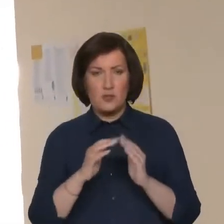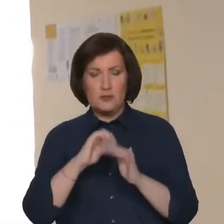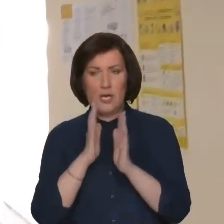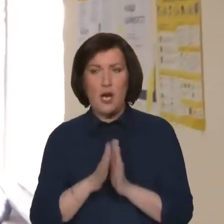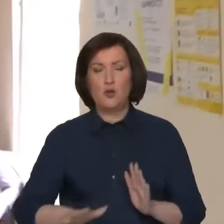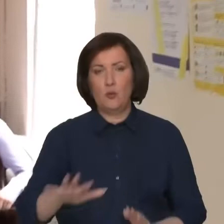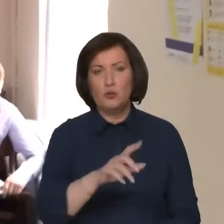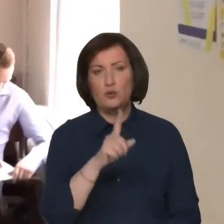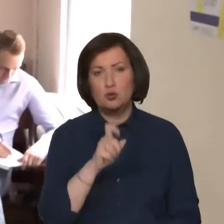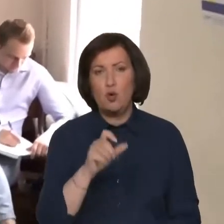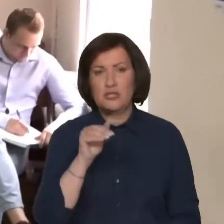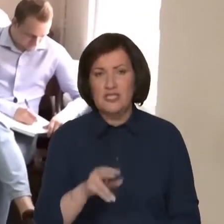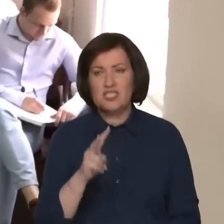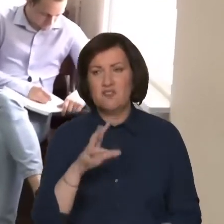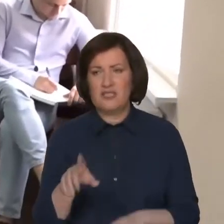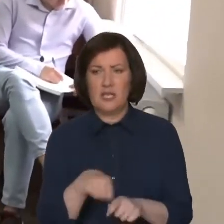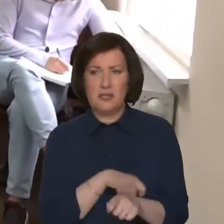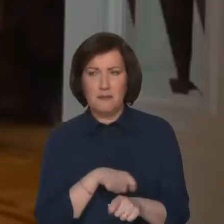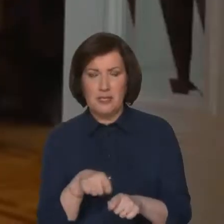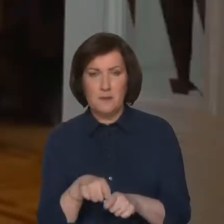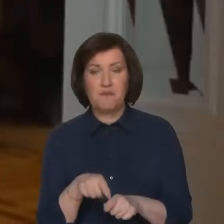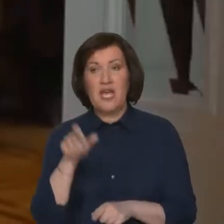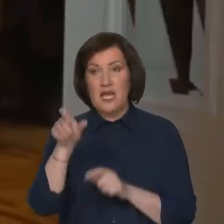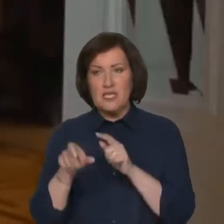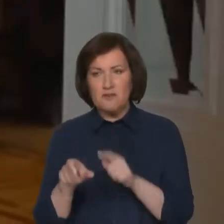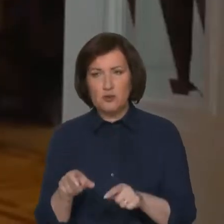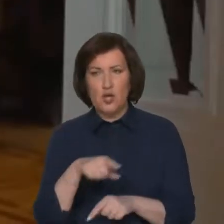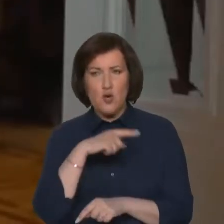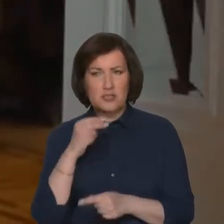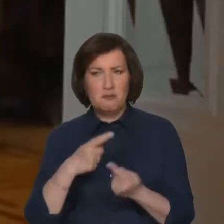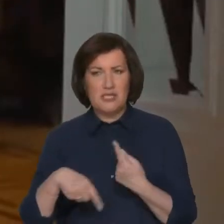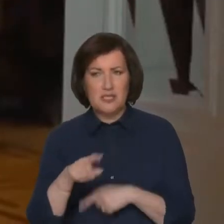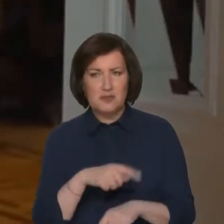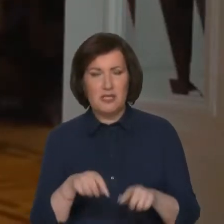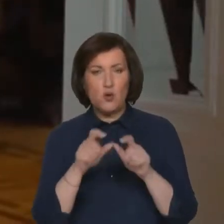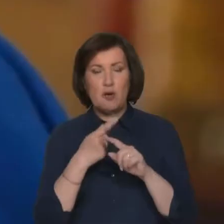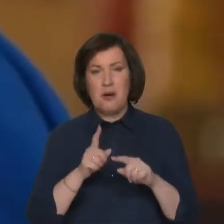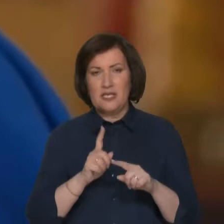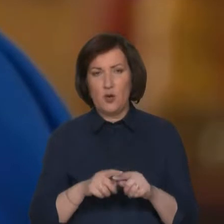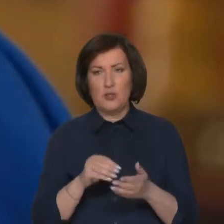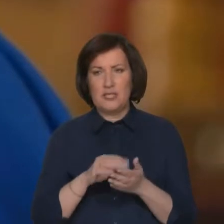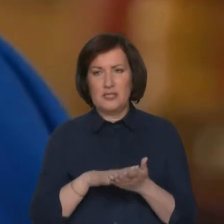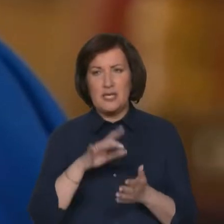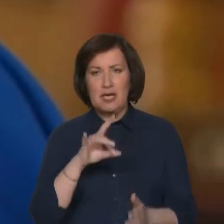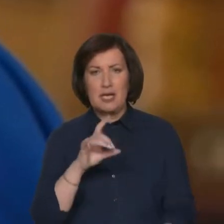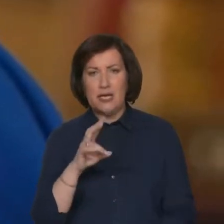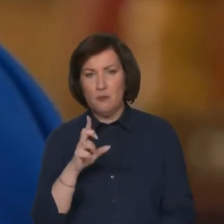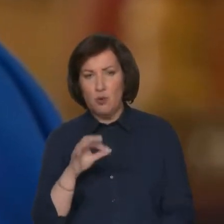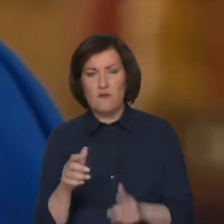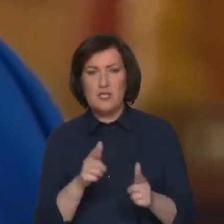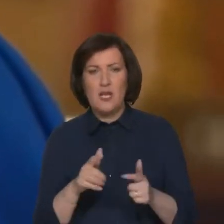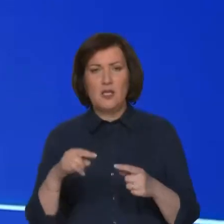загальною площею 100 тисяч квадратних метрів. Євтушенков – російський бізнесмен, компанії якого, за даними РНБО,